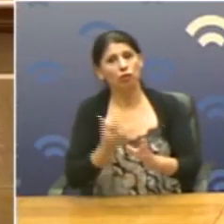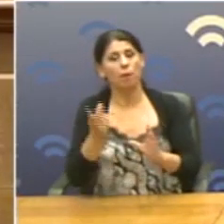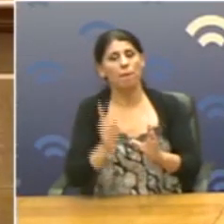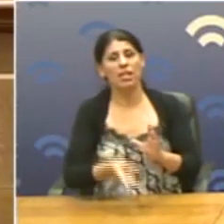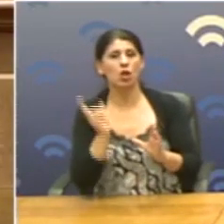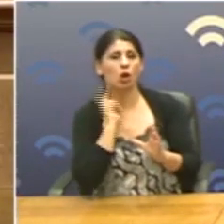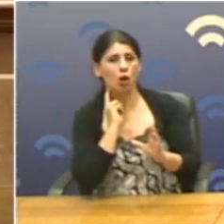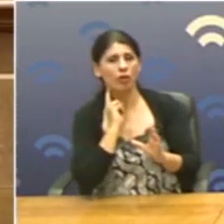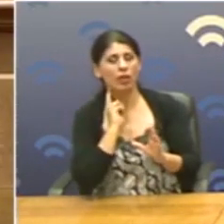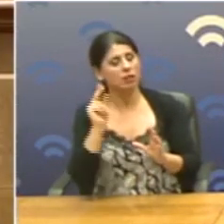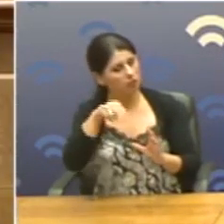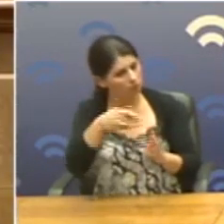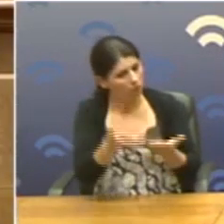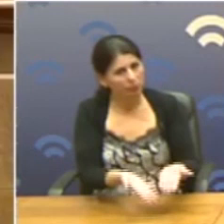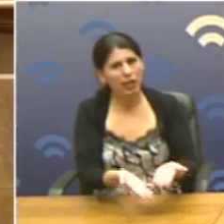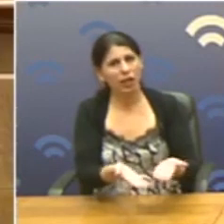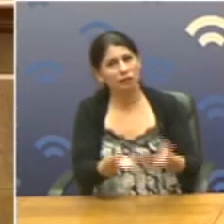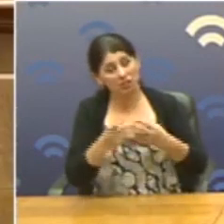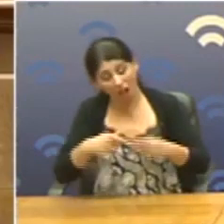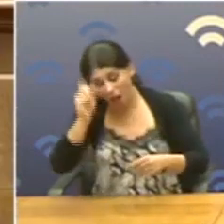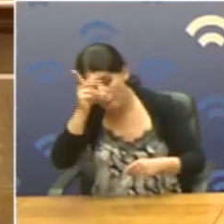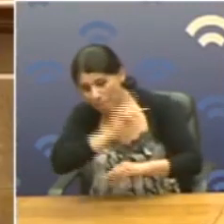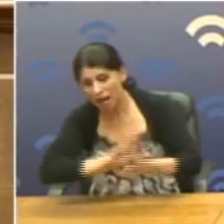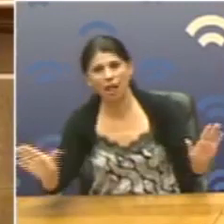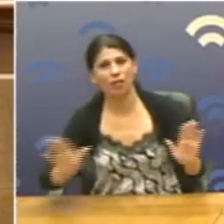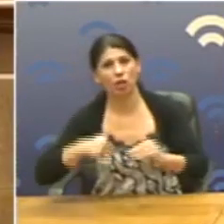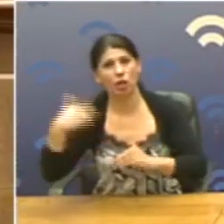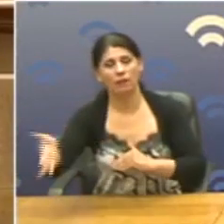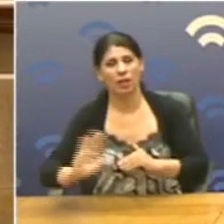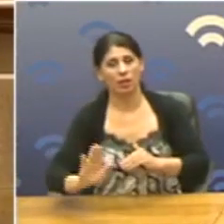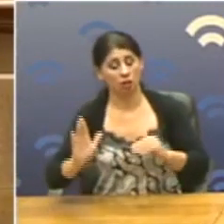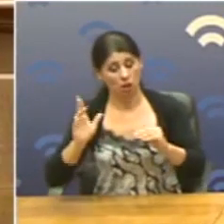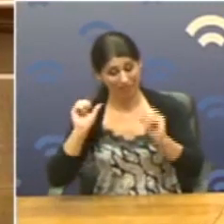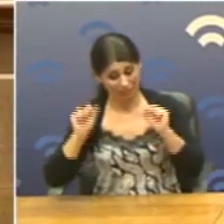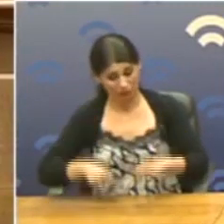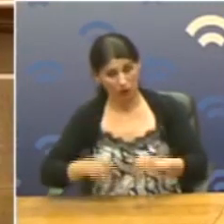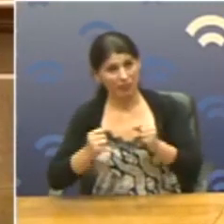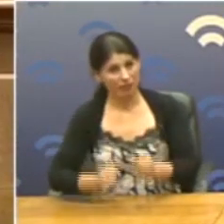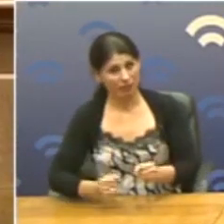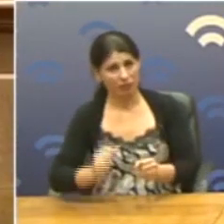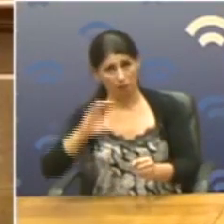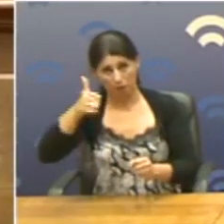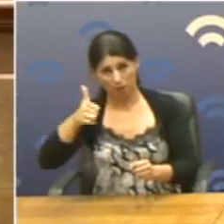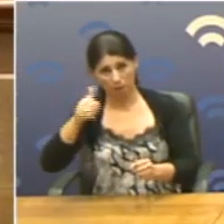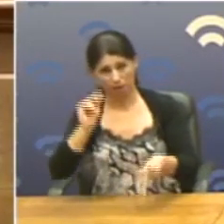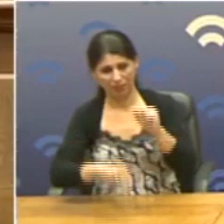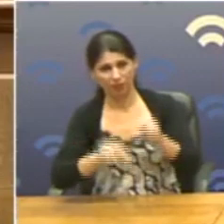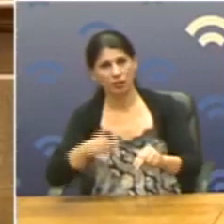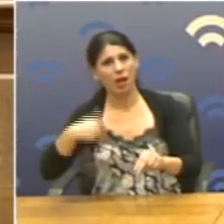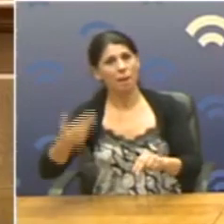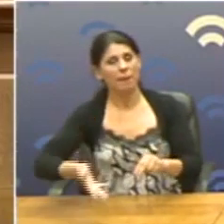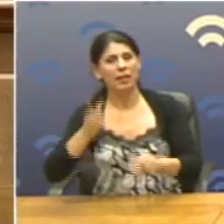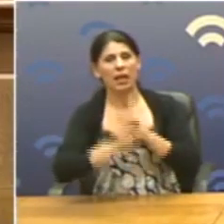ποινικός κώδικας. Να λοιπόν που συμφωνείτε στα βασικά. Πρώτα τα ψηφίζετε και μετά έρχεστε να τα